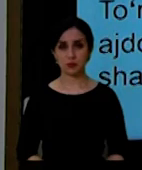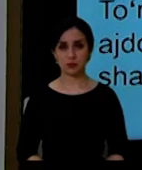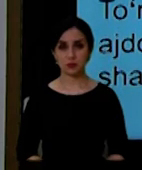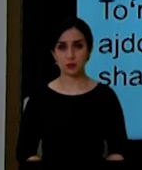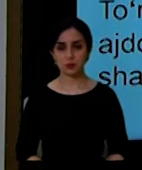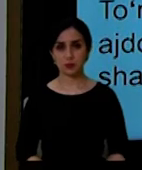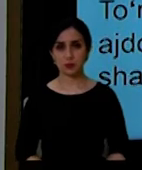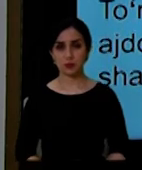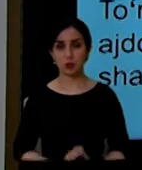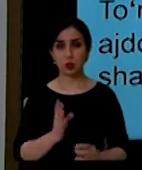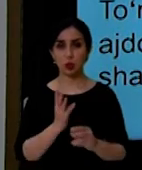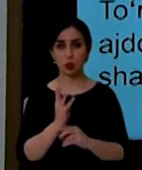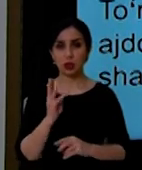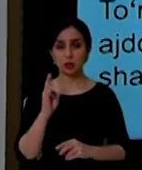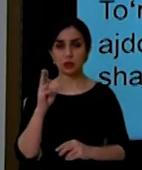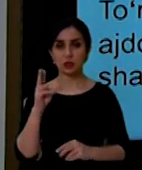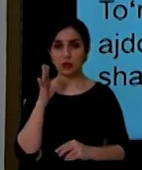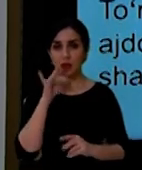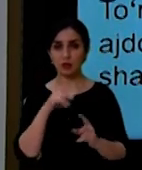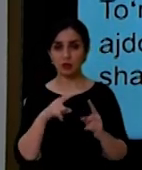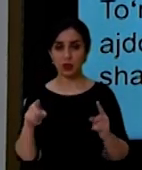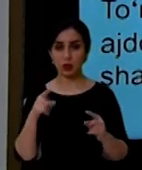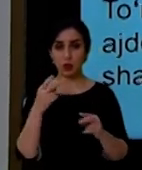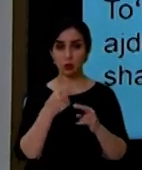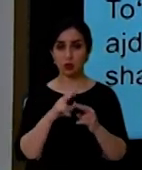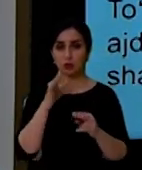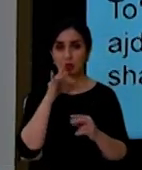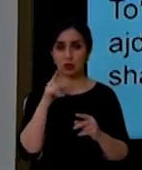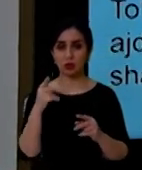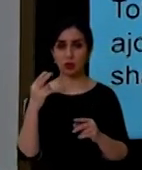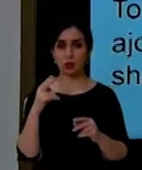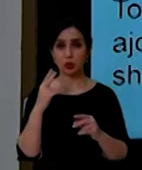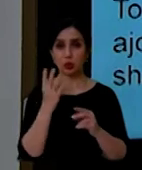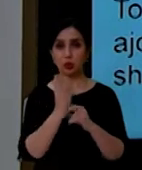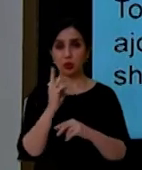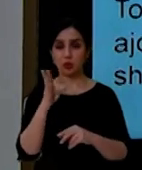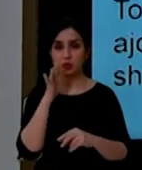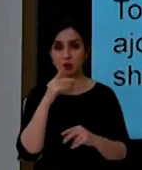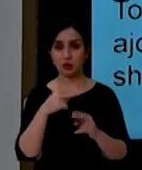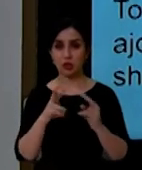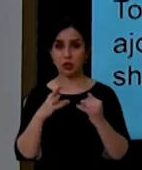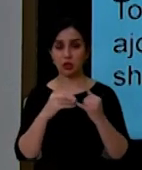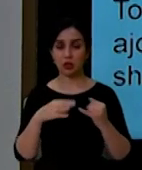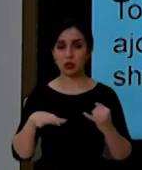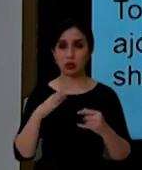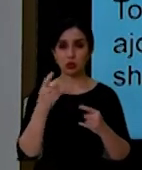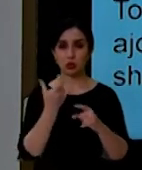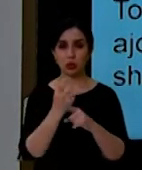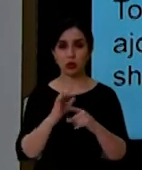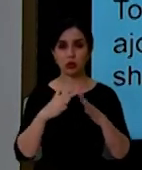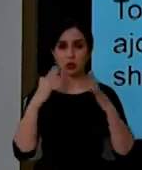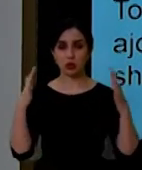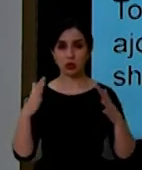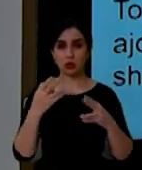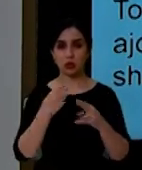Turtlamçı davir Uşbü irənin turtlamçı davirdə yərnin jüdəkat təqsmənə